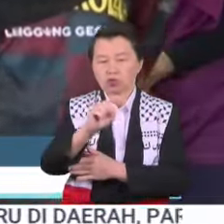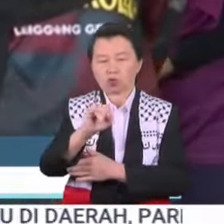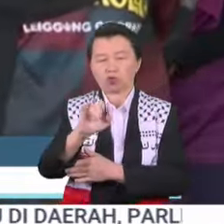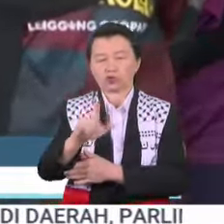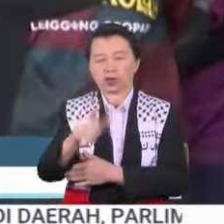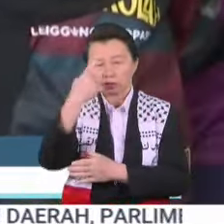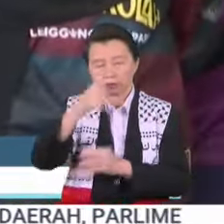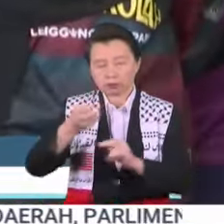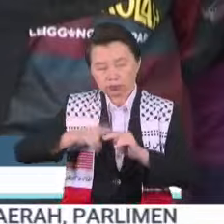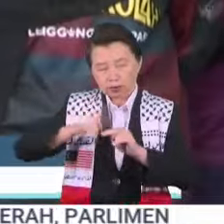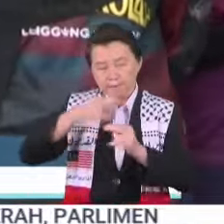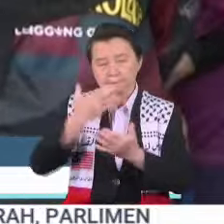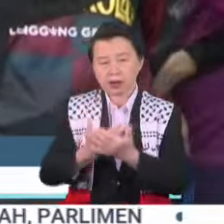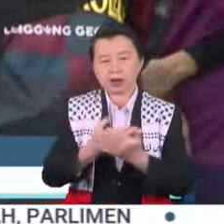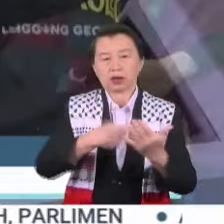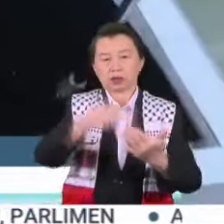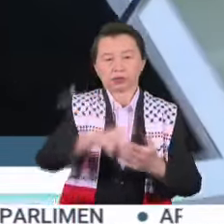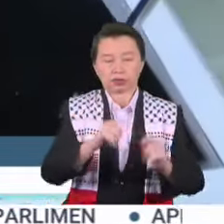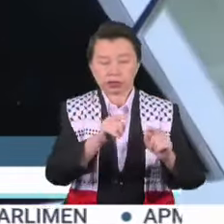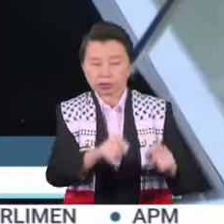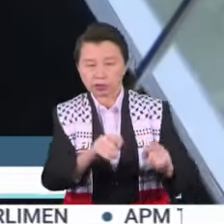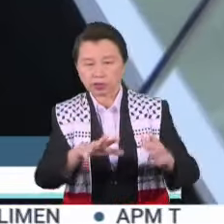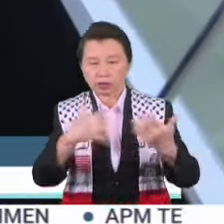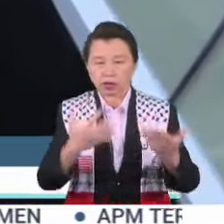baik program-program ini, bagaimana